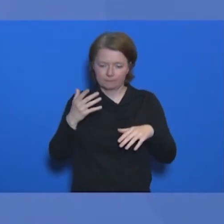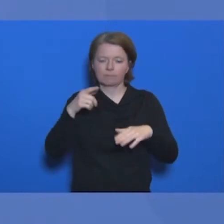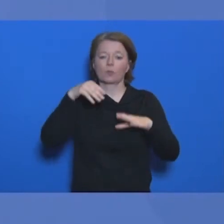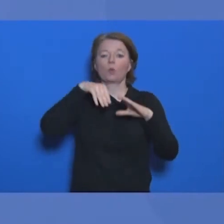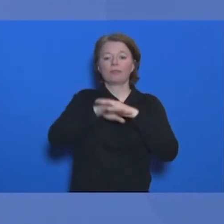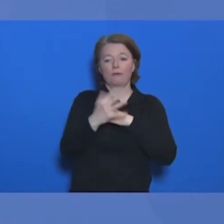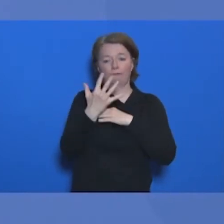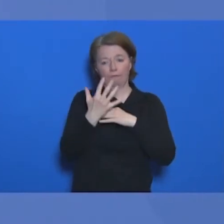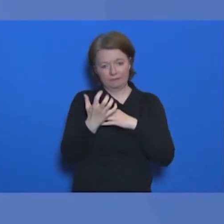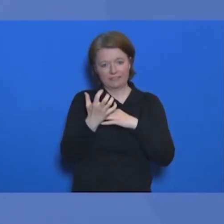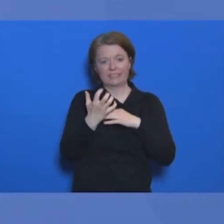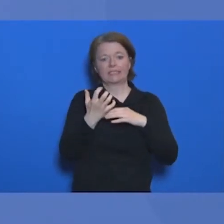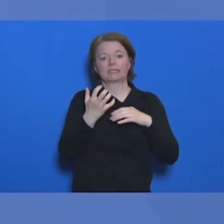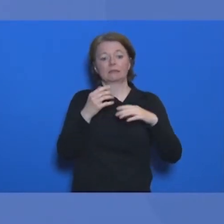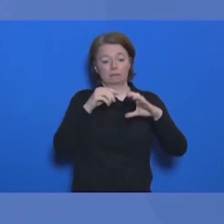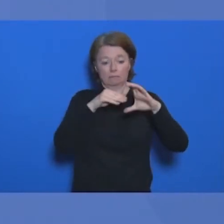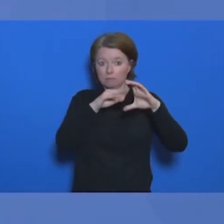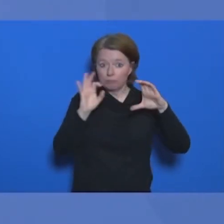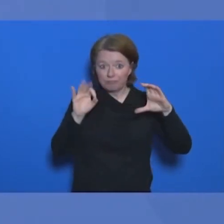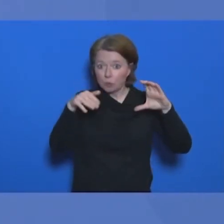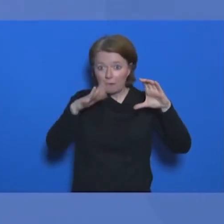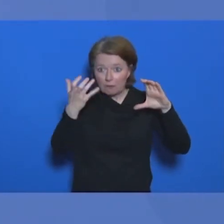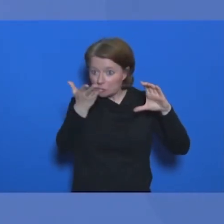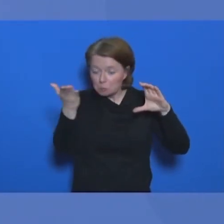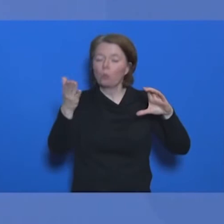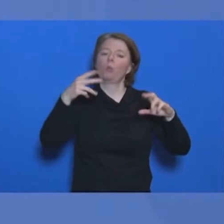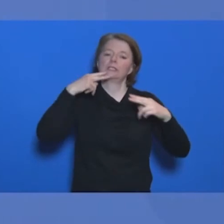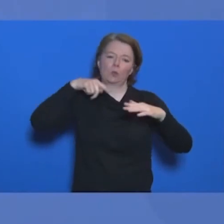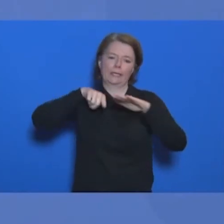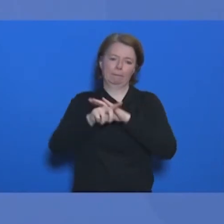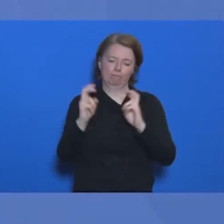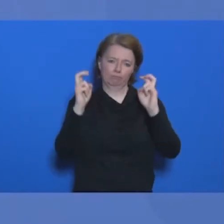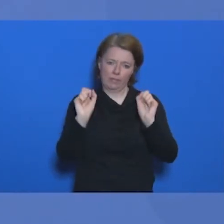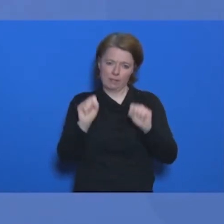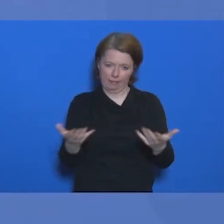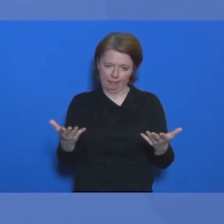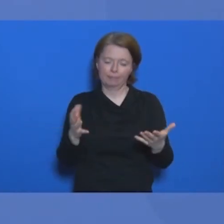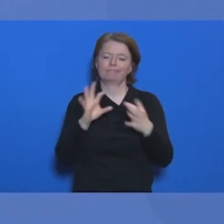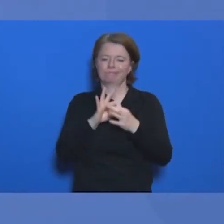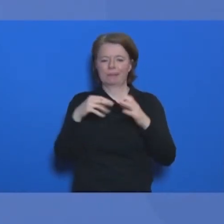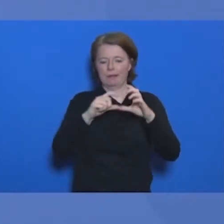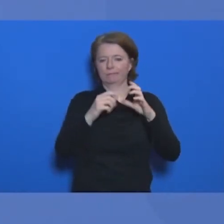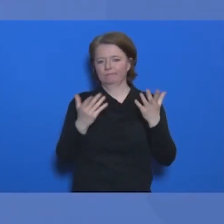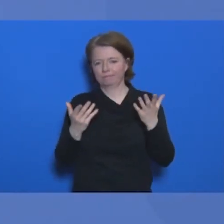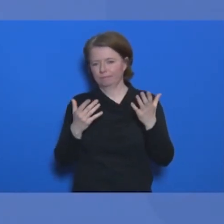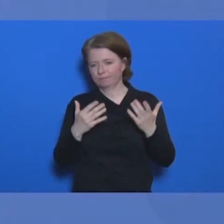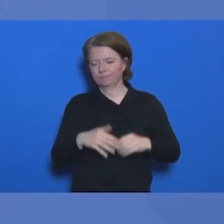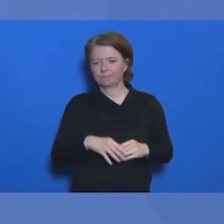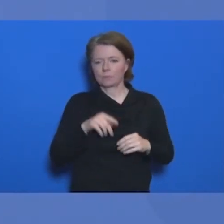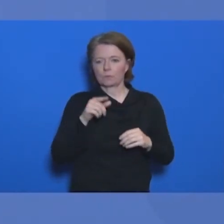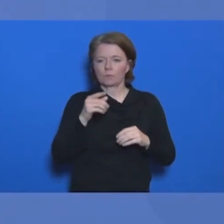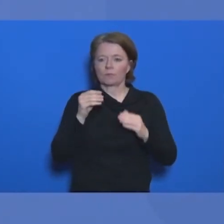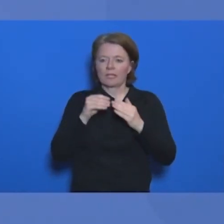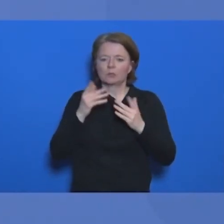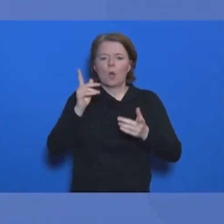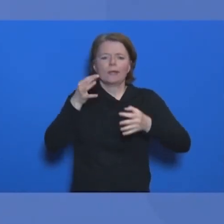Kinos, dabei jeweils mit einer Absicherung durch einen Schnelltest und unter 50 wieder